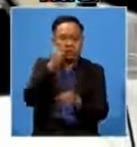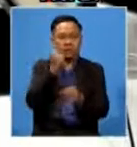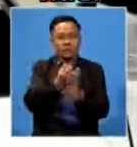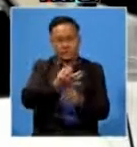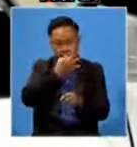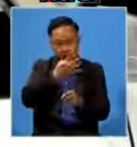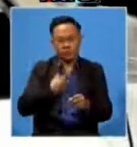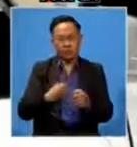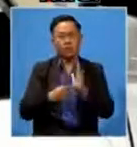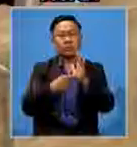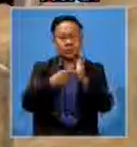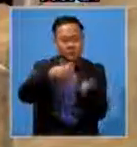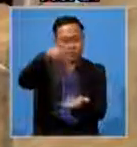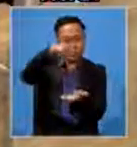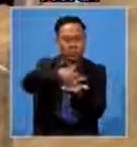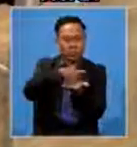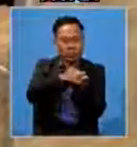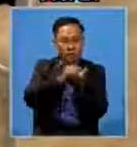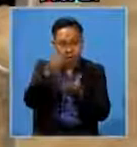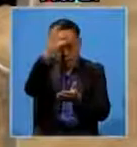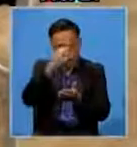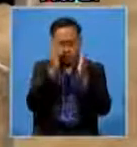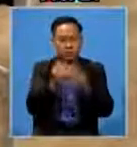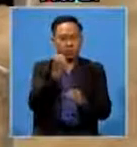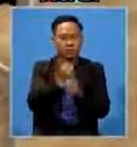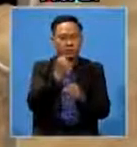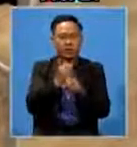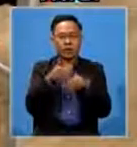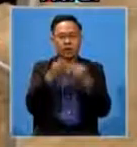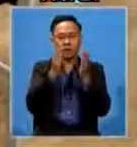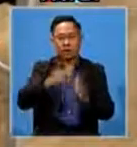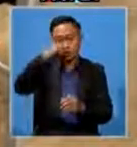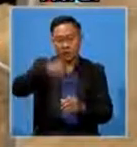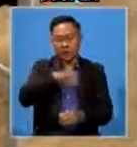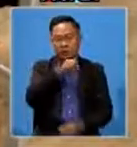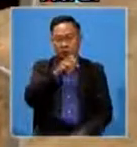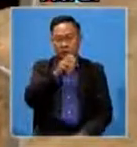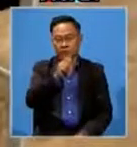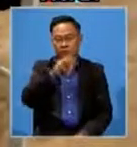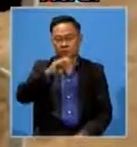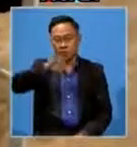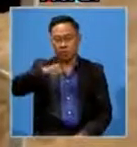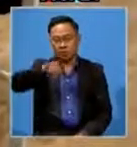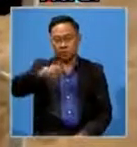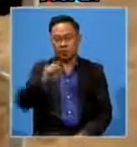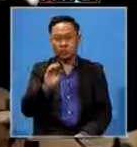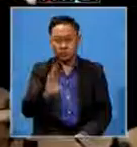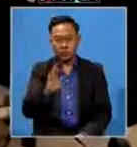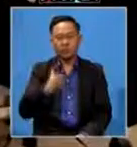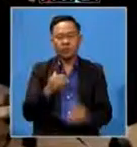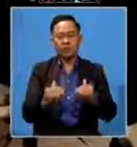งศูนย์บริการจัดหางานเพื่อคนไทย Smart Job Center เพื่อให้บริการคนไทยทุกคนได้รับโอกาสเท่าเทีย